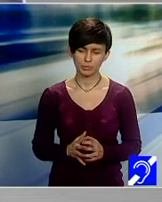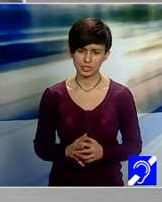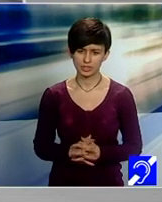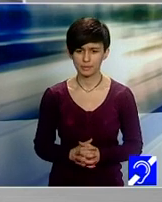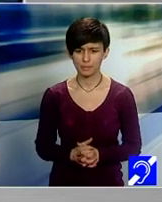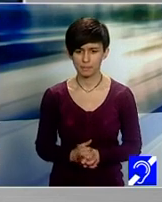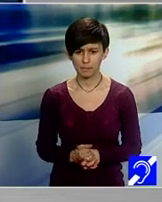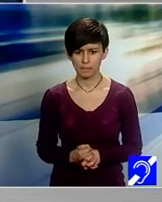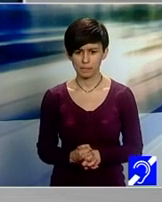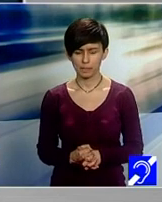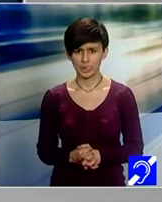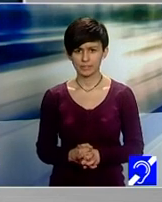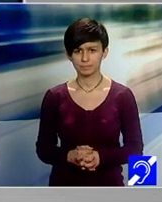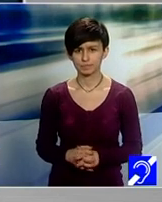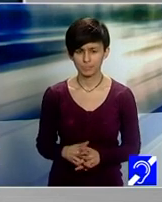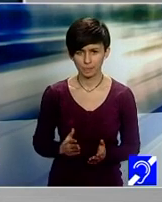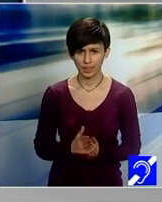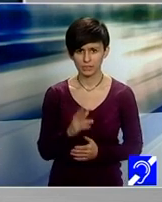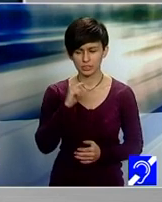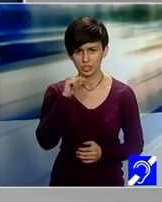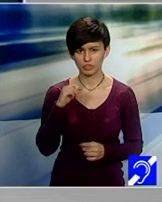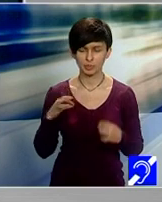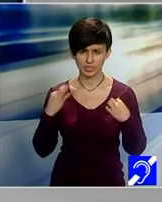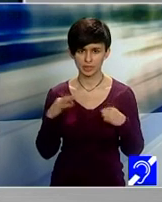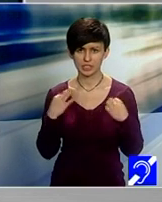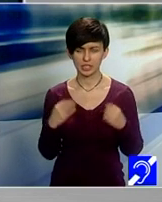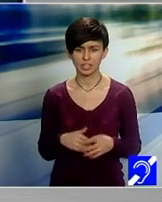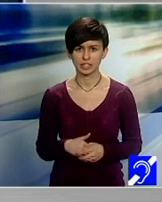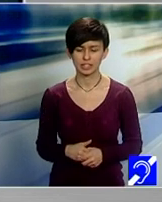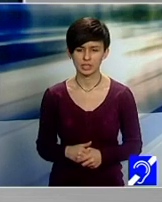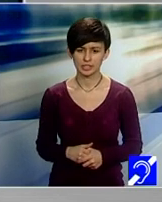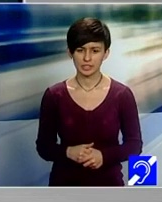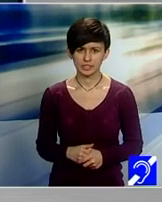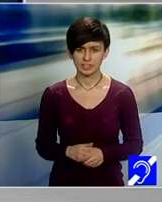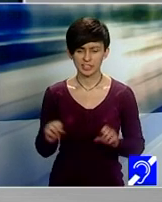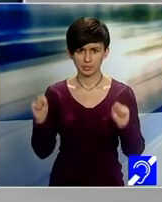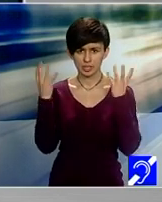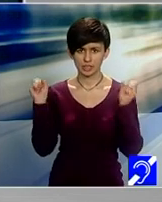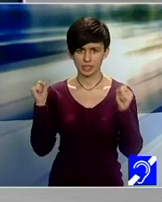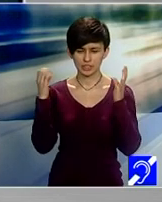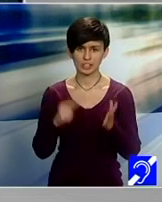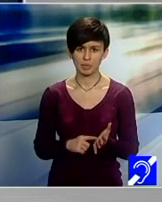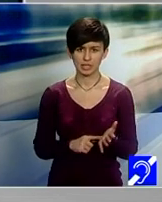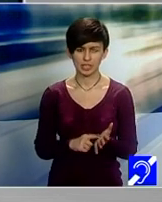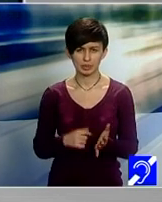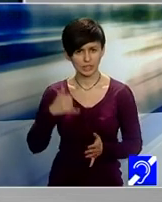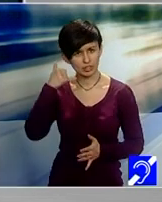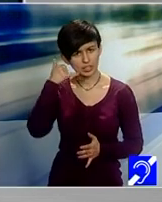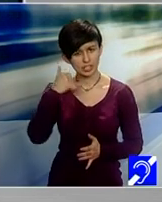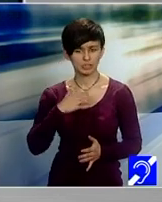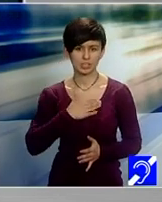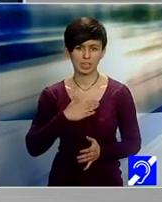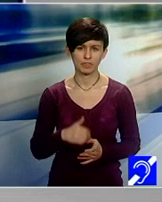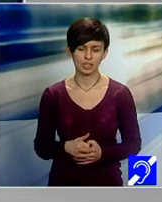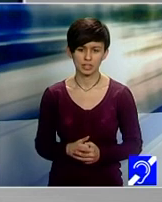de astăzi. În continuare vorbim despre sănătate, mai precis despre criza medicamentelor. La telefon îl avem acum pe